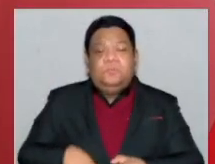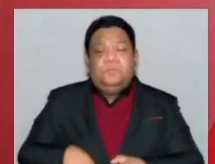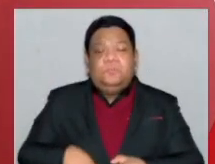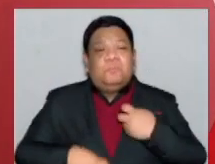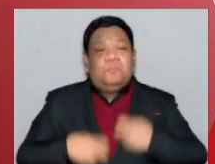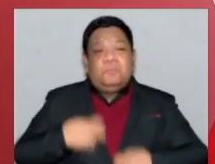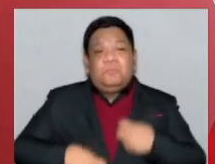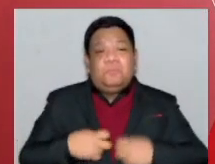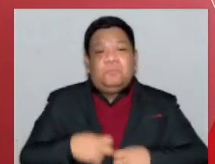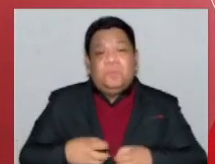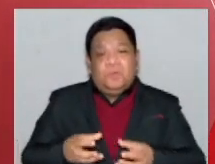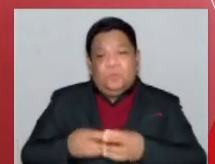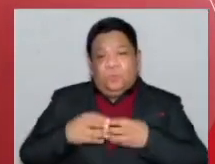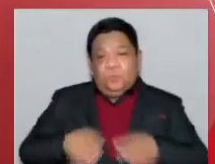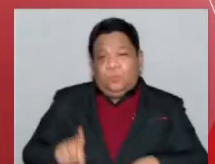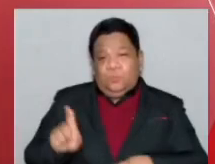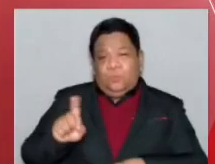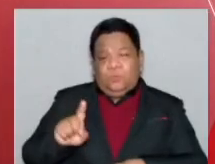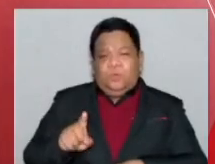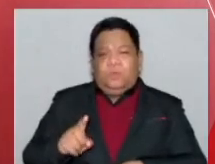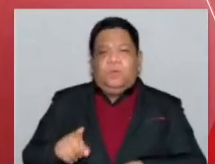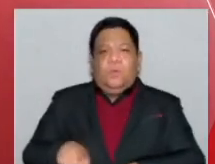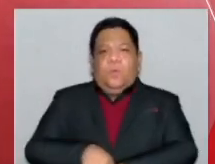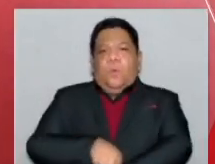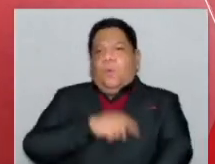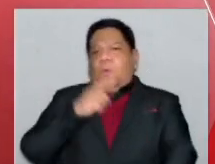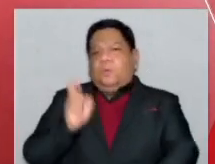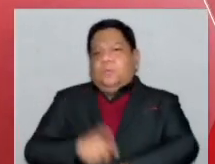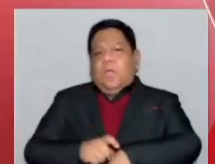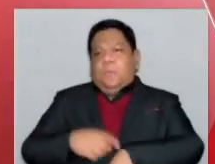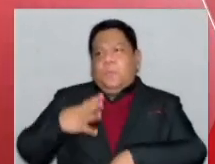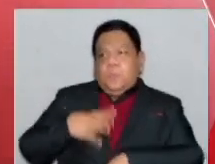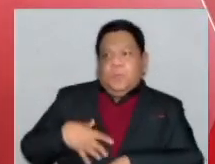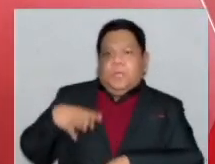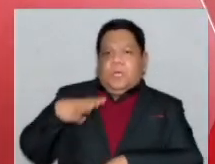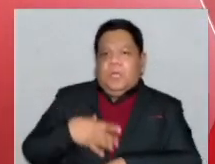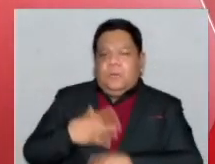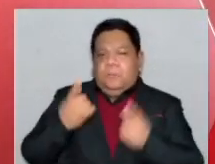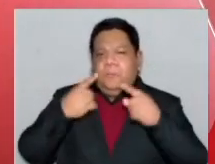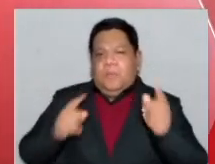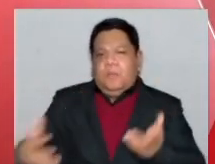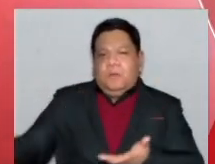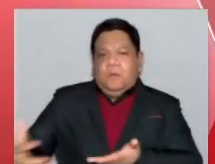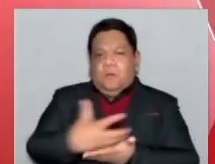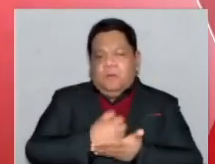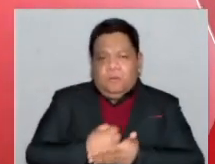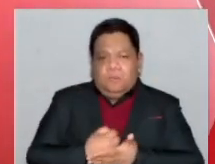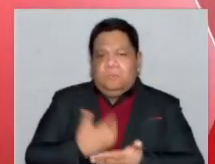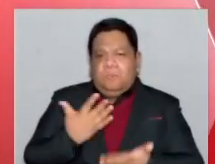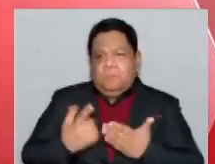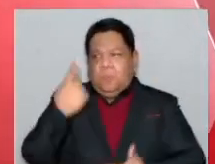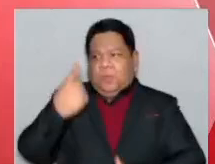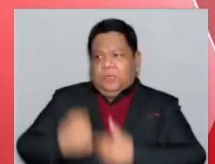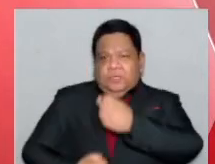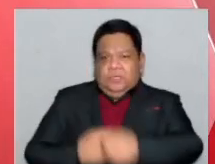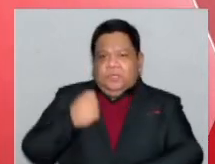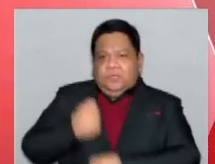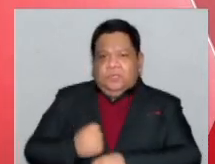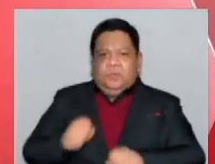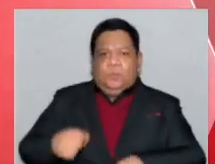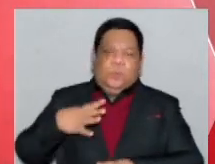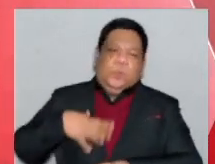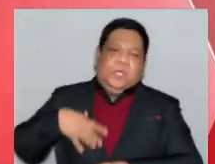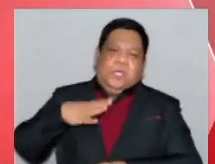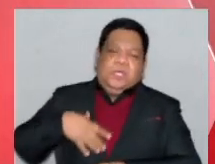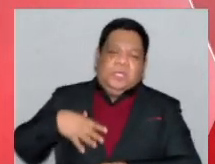cycle. Bago tayo makabawi sa production, mga isang taon yan ang bibilangin natin, Susan. Kaya magiging yung